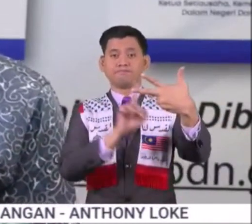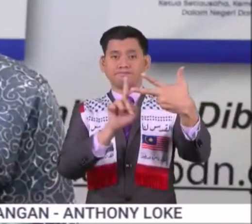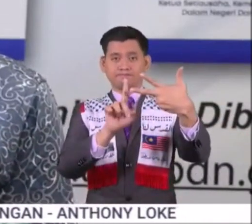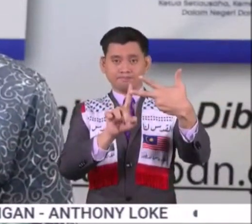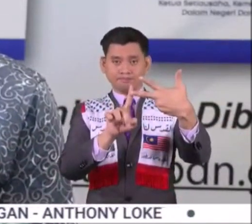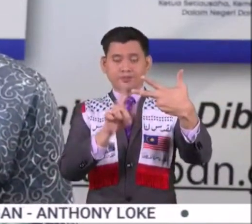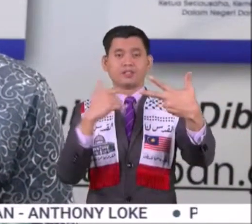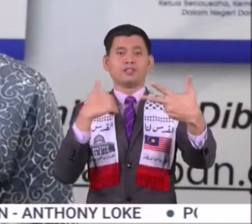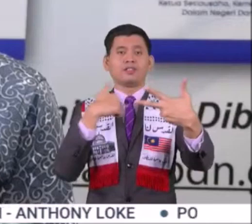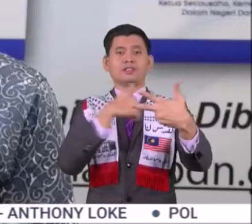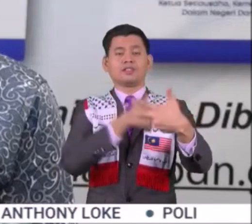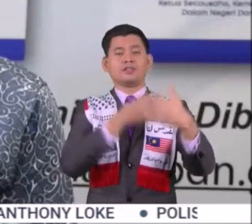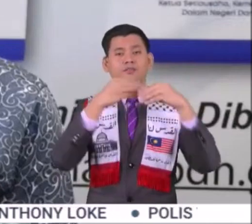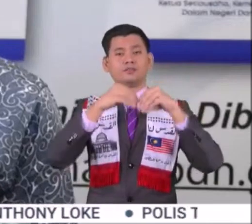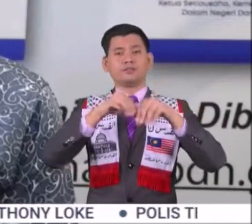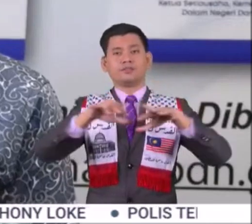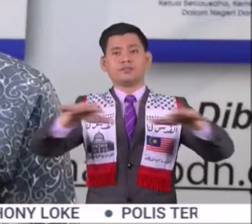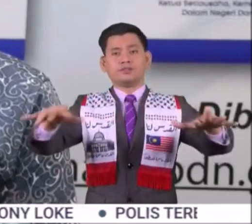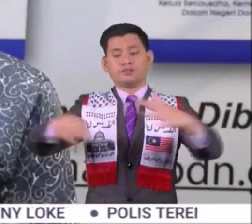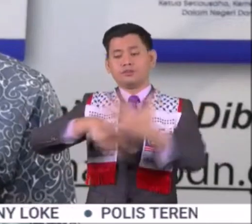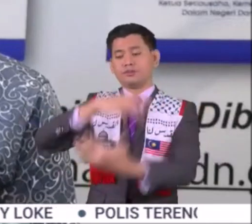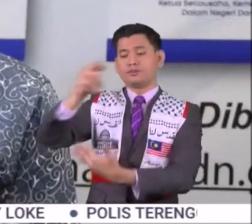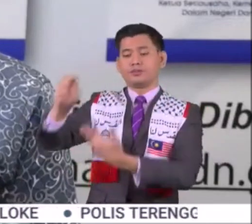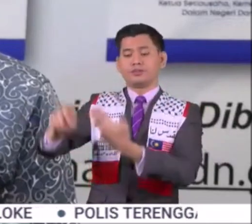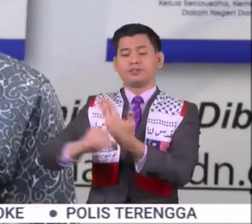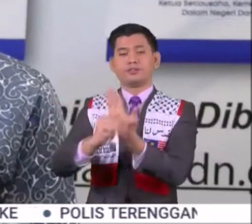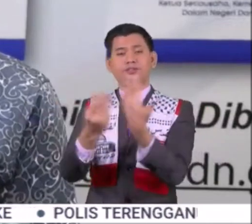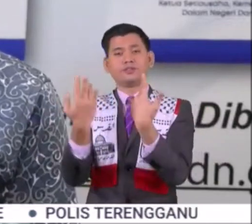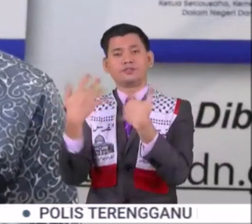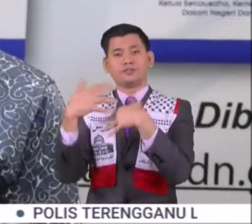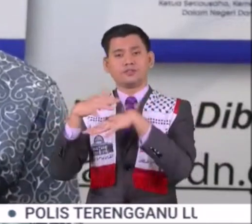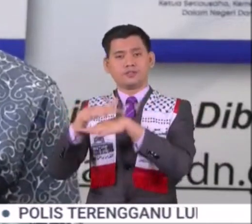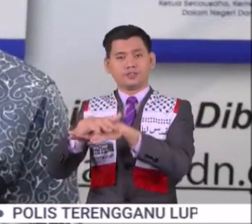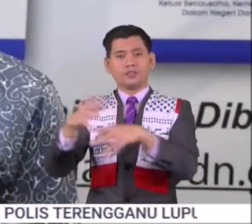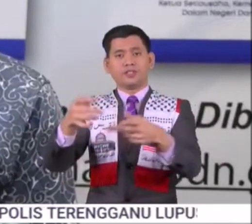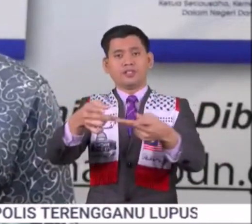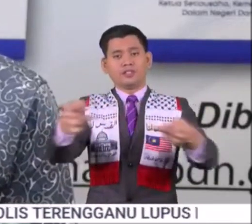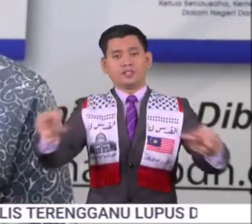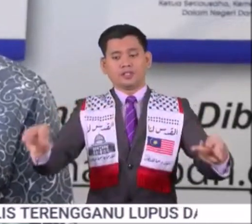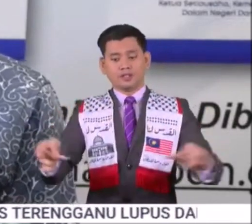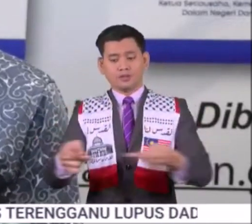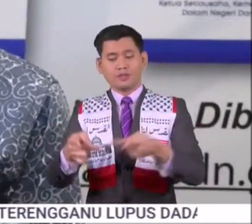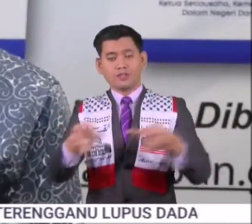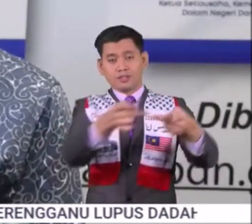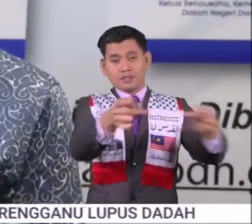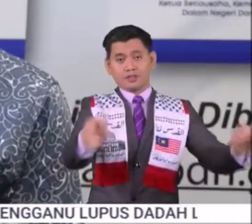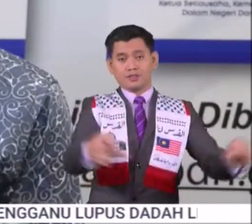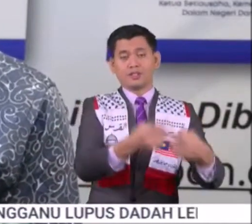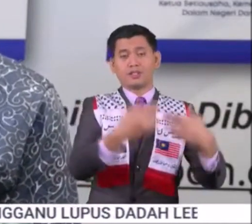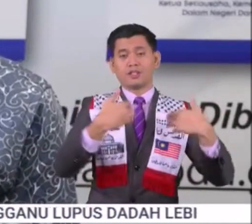kita memperluaskan program intervensi di kawasan-kawasan yang mempunyai isu